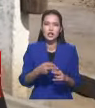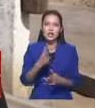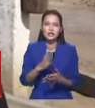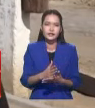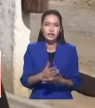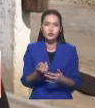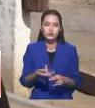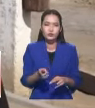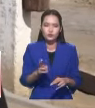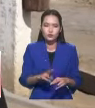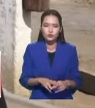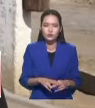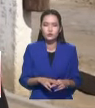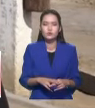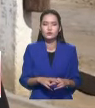ұзындығы 171 метр.